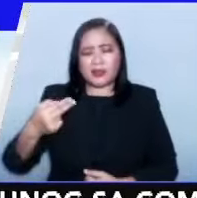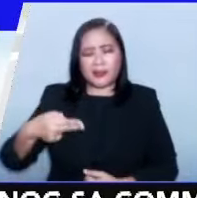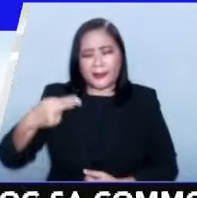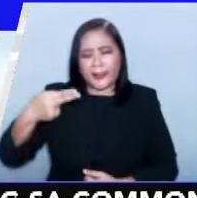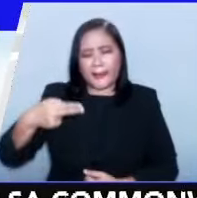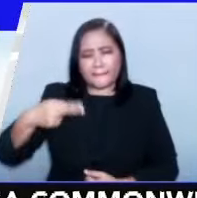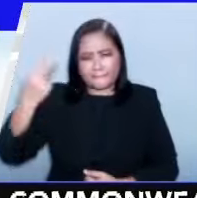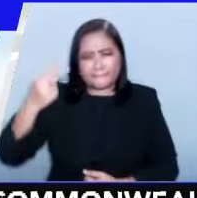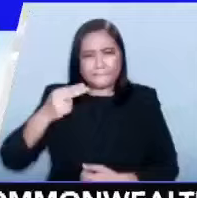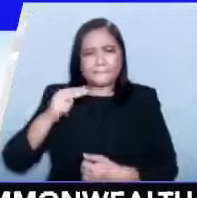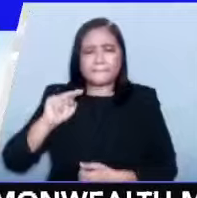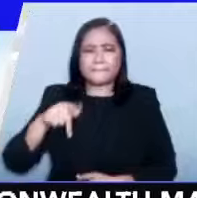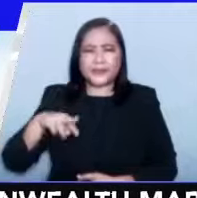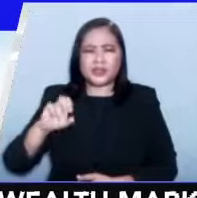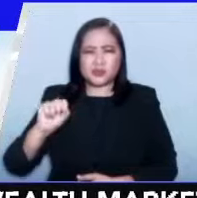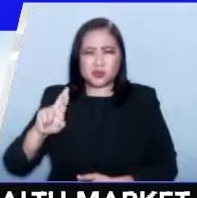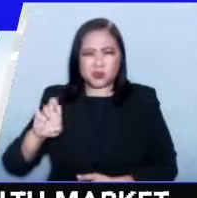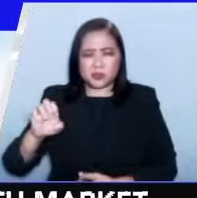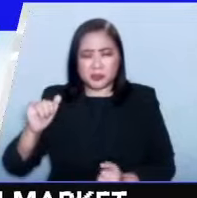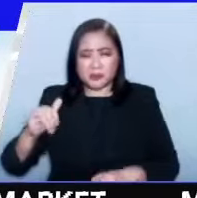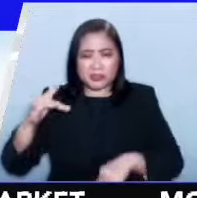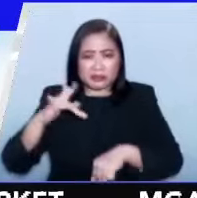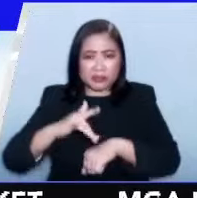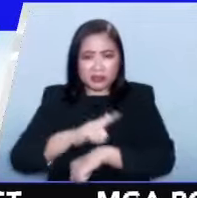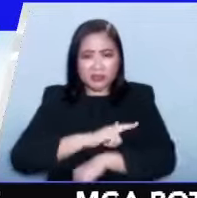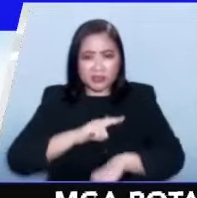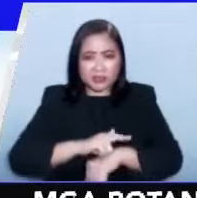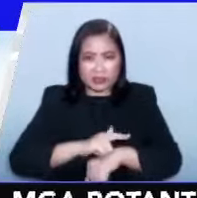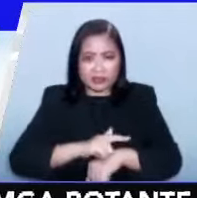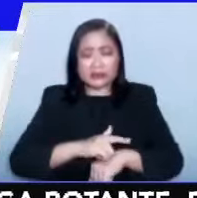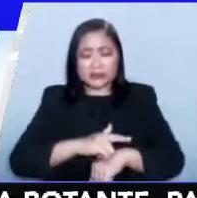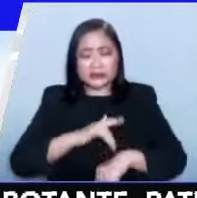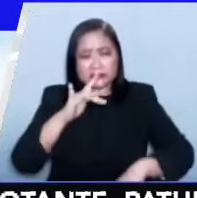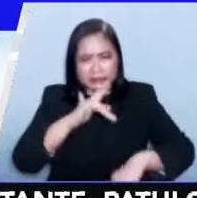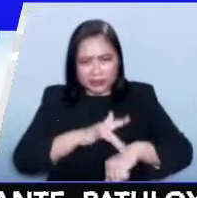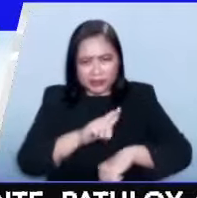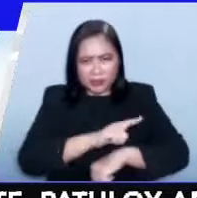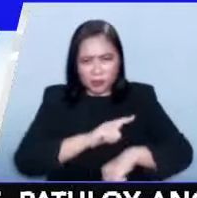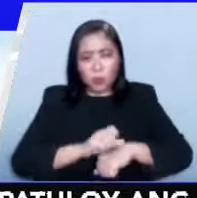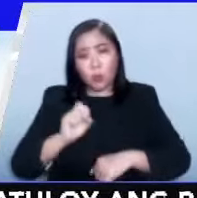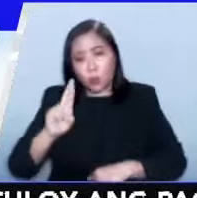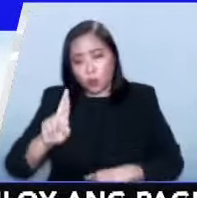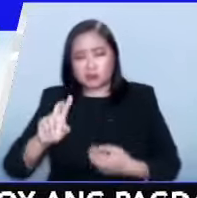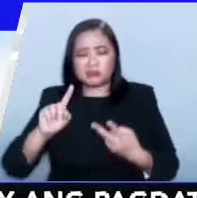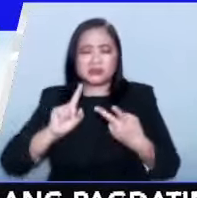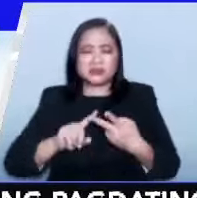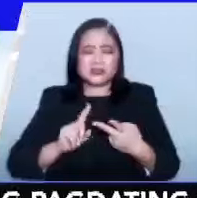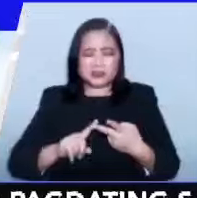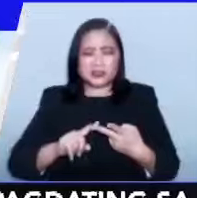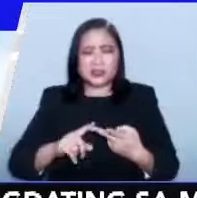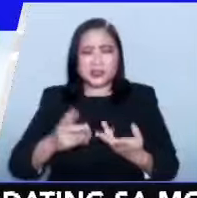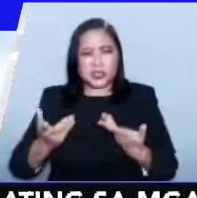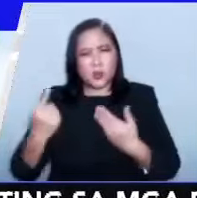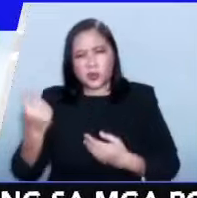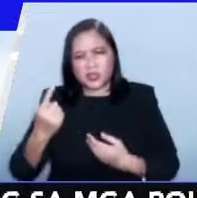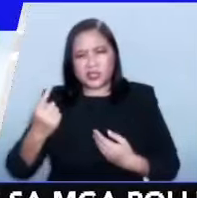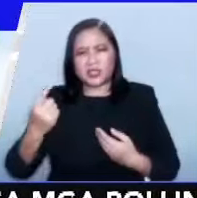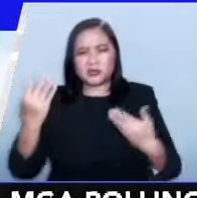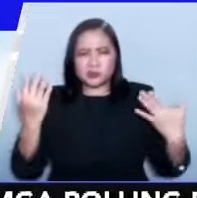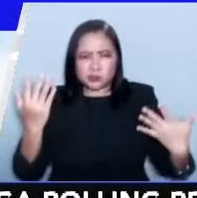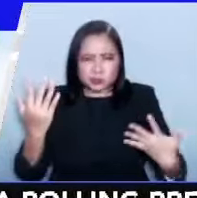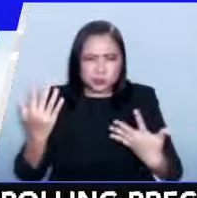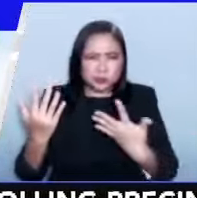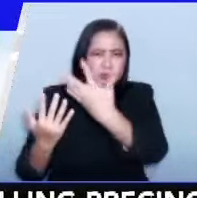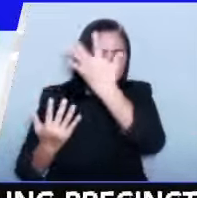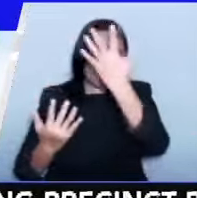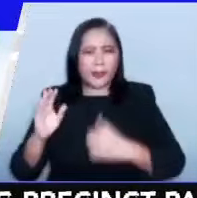mag landfall mainland or yung unang scenario ay Baybay lang sa Babuyan channel OP nevertheless